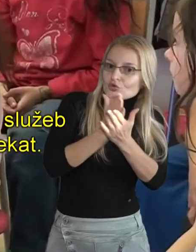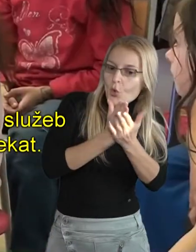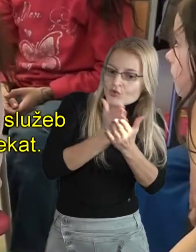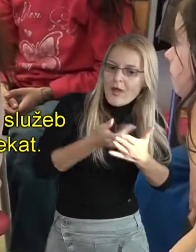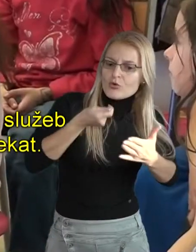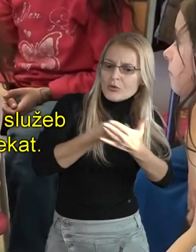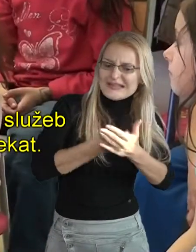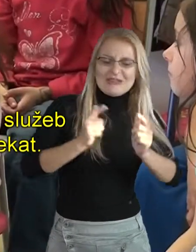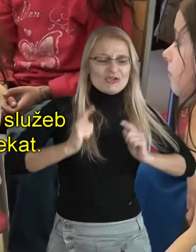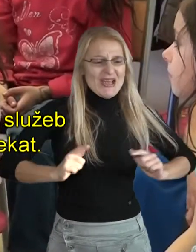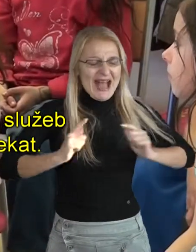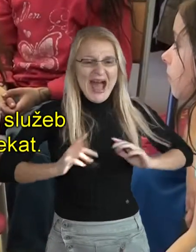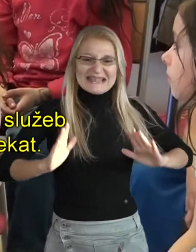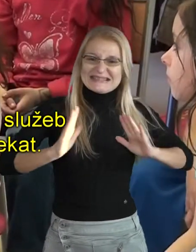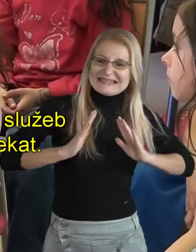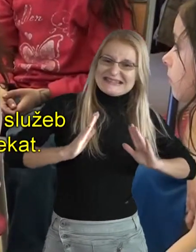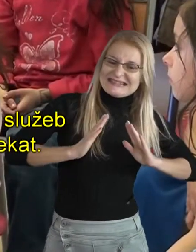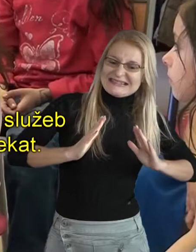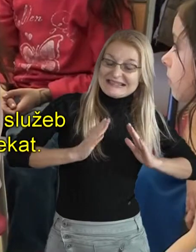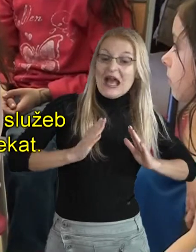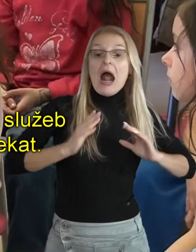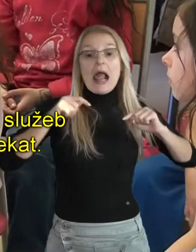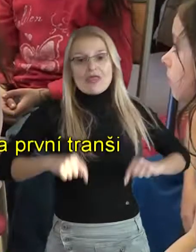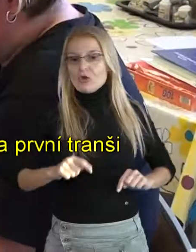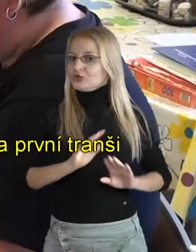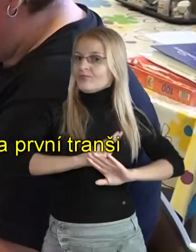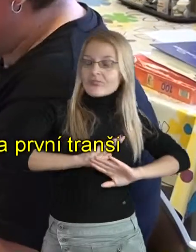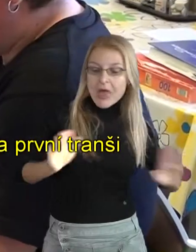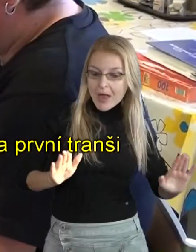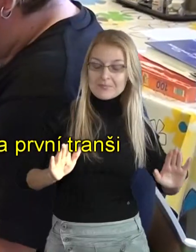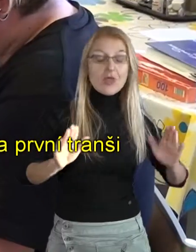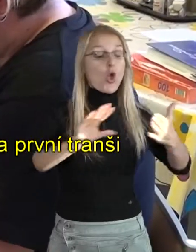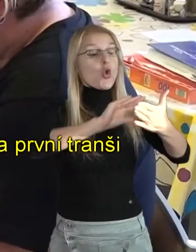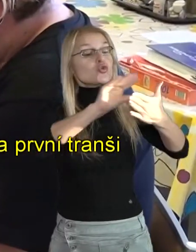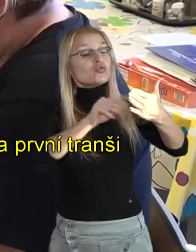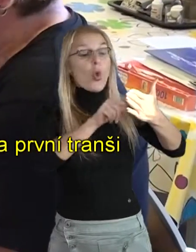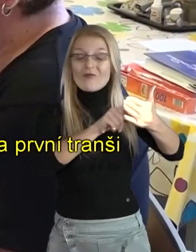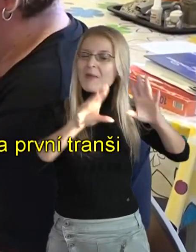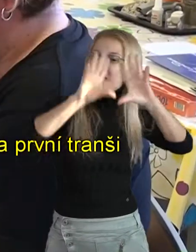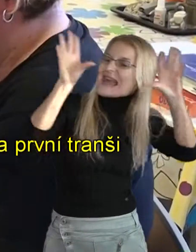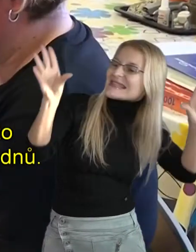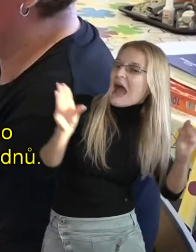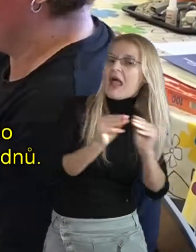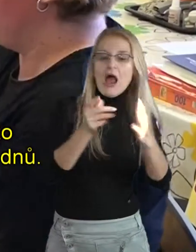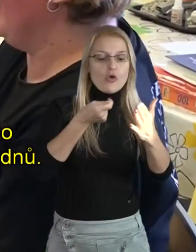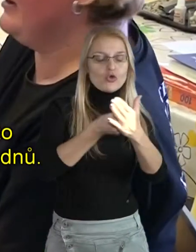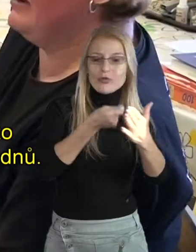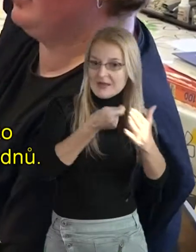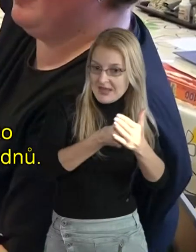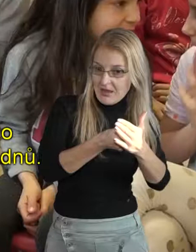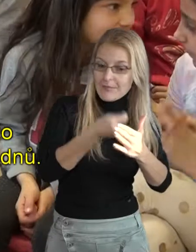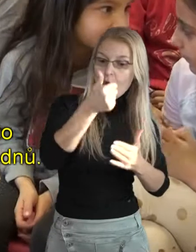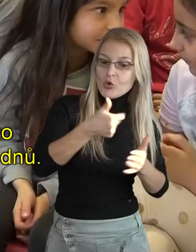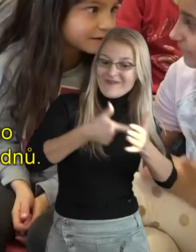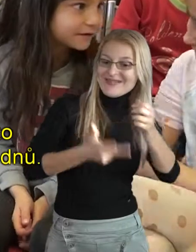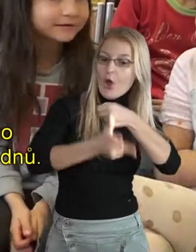poskytovatelé sociálních služeb muset na peníze s nejistotou čekat. V současnosti se podepisují smlouvy na první tranši a finance se tak na